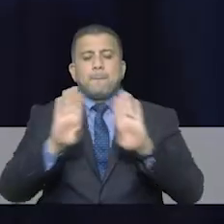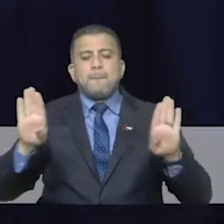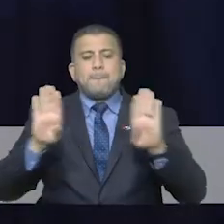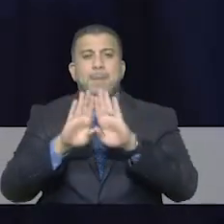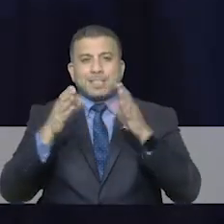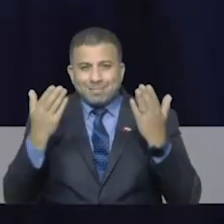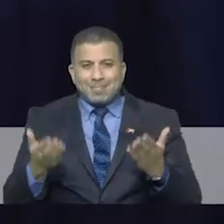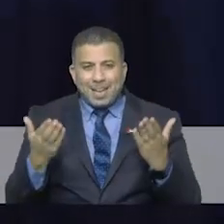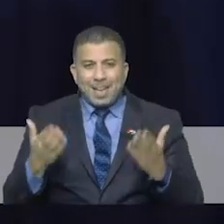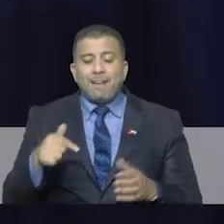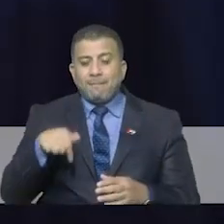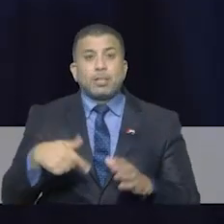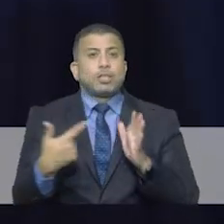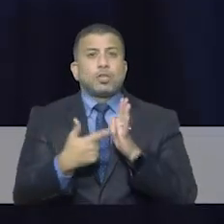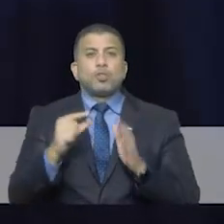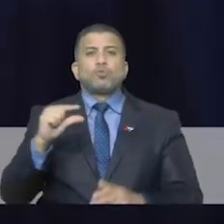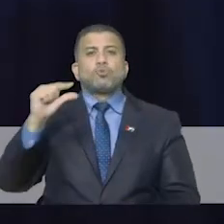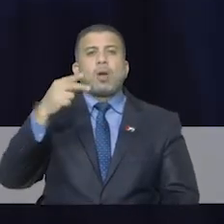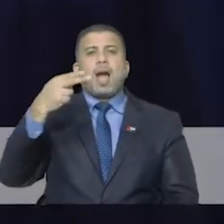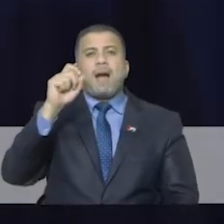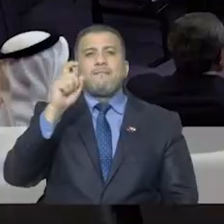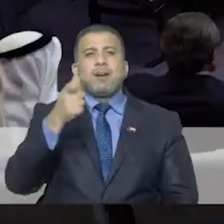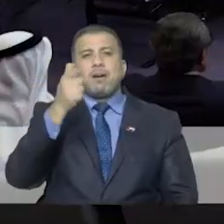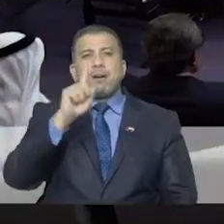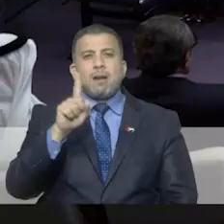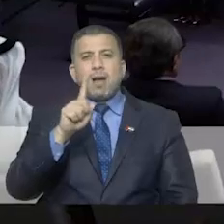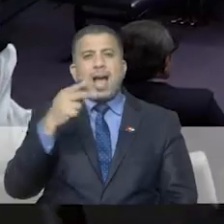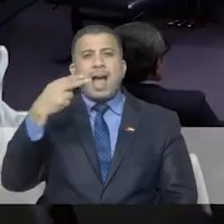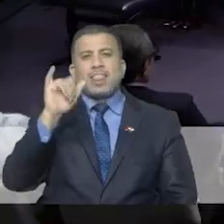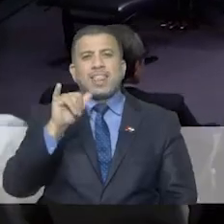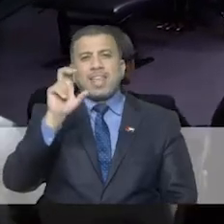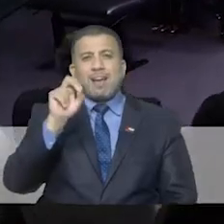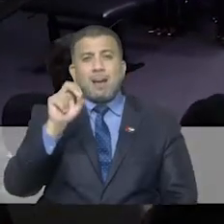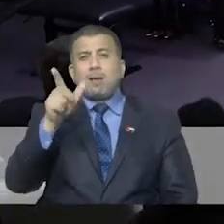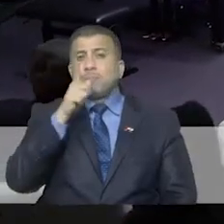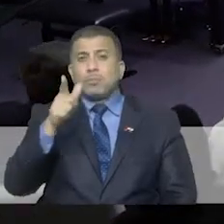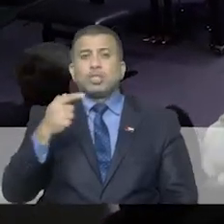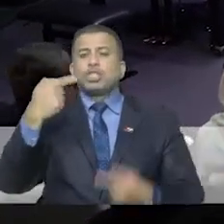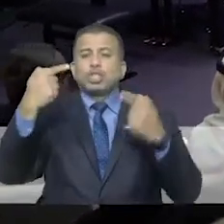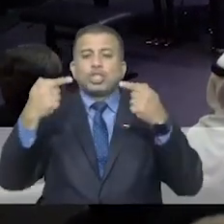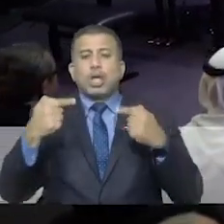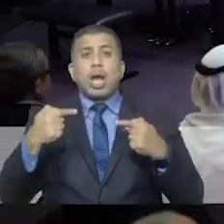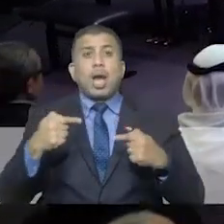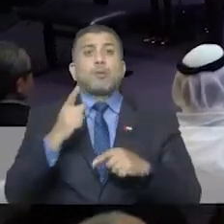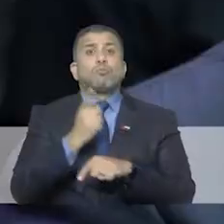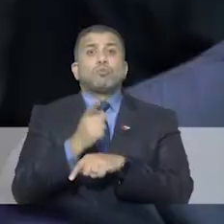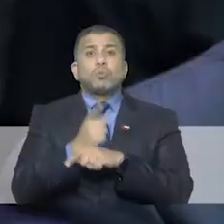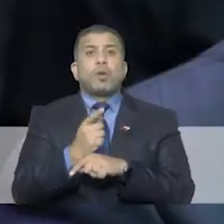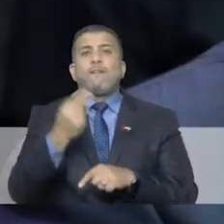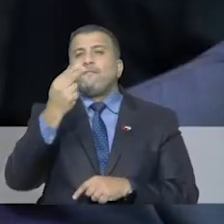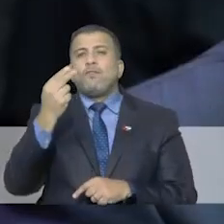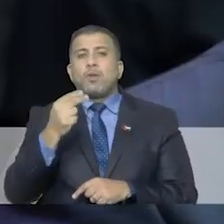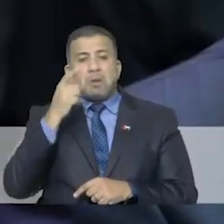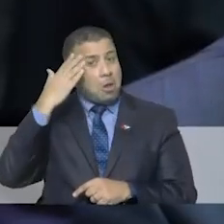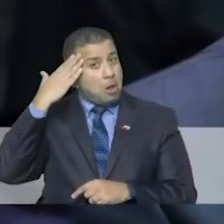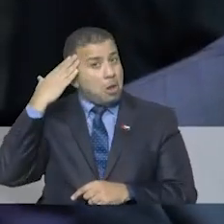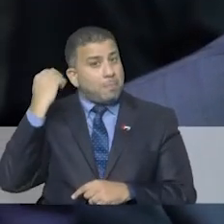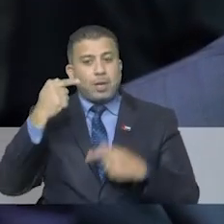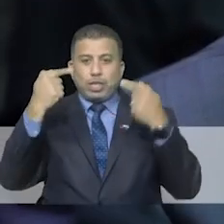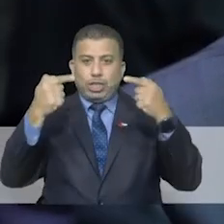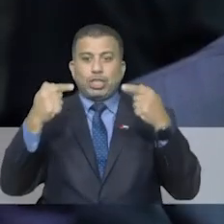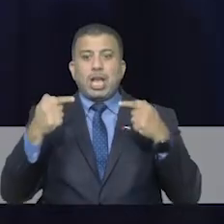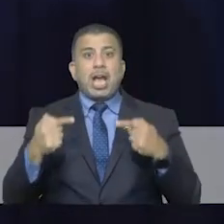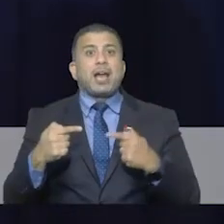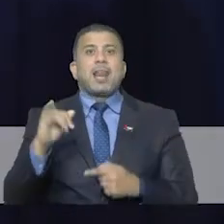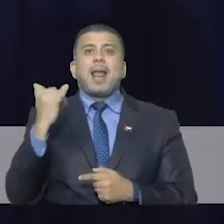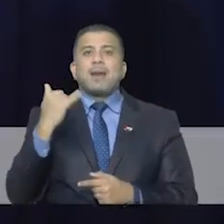في الجامعة، والدكتورة عفراء عتيقة شاعرة وباحثة ومدرسة فنون تتمتع بخبرة في الشعر